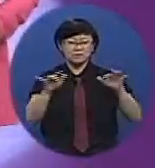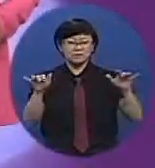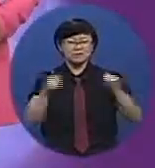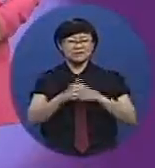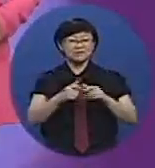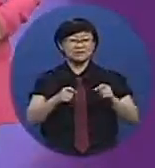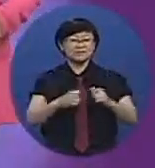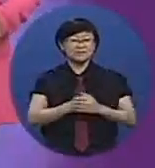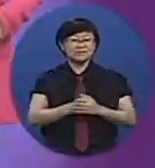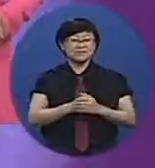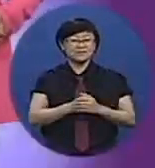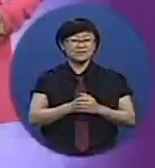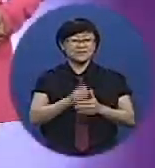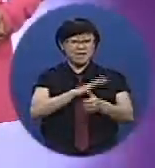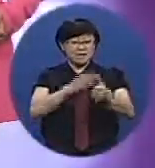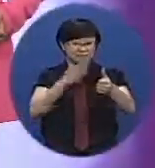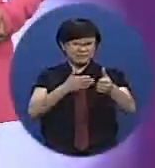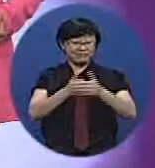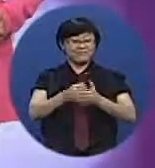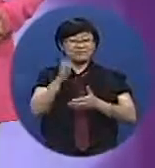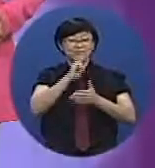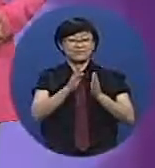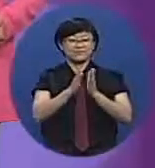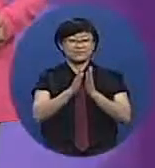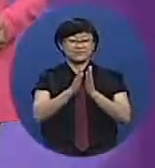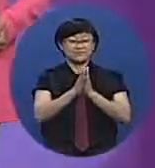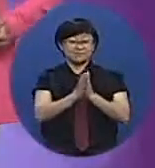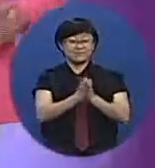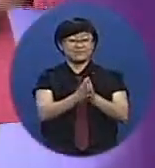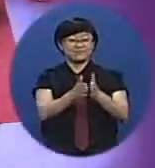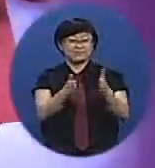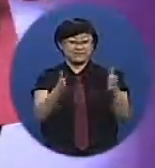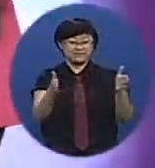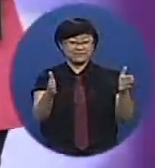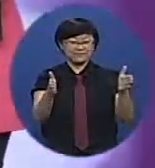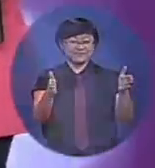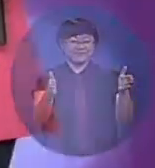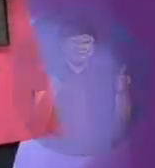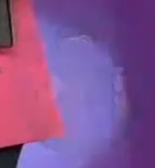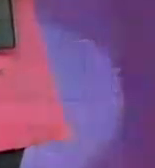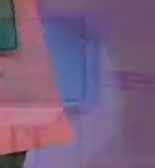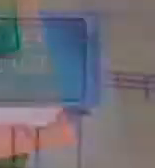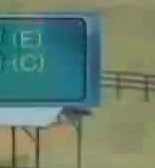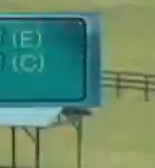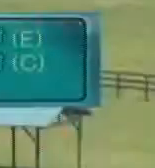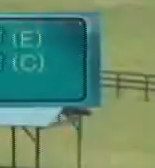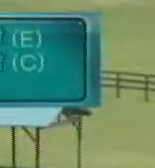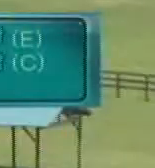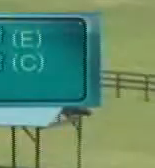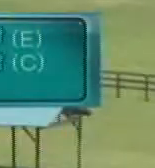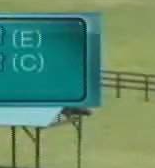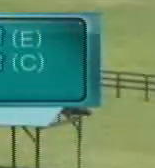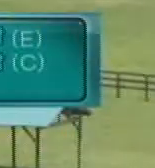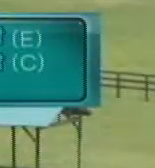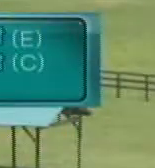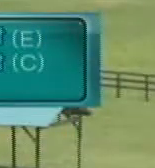불러주시기 네. 바랍니다. 자 음악 드릴게요. 네. 자 음악 주세요. 네.